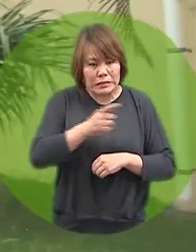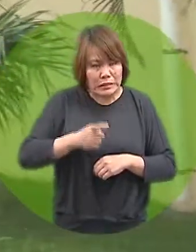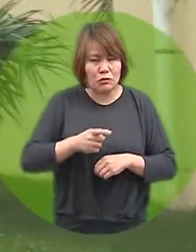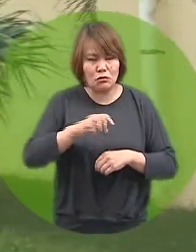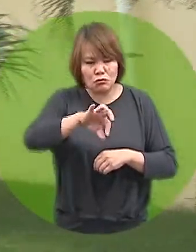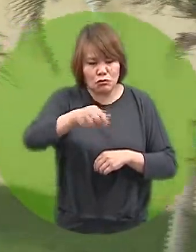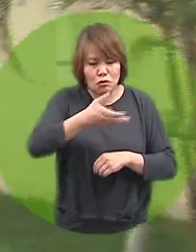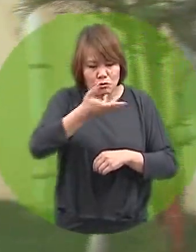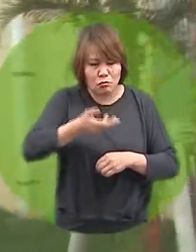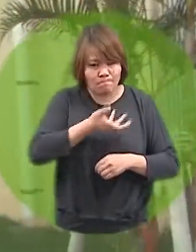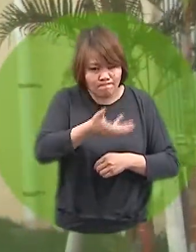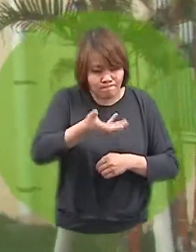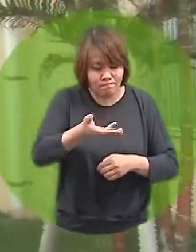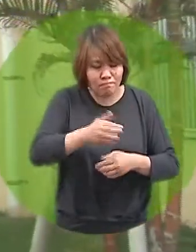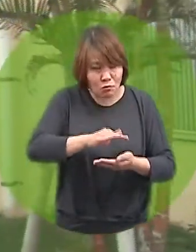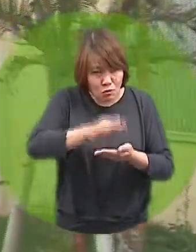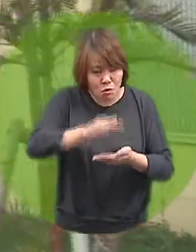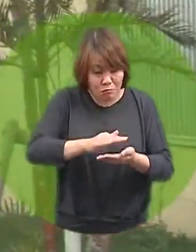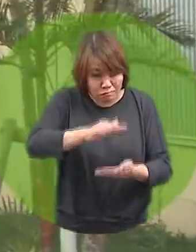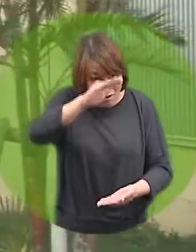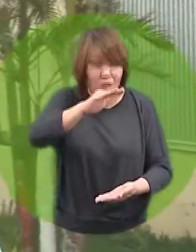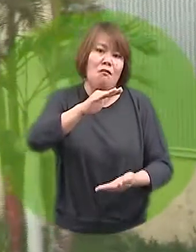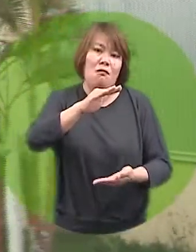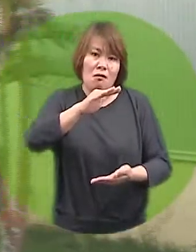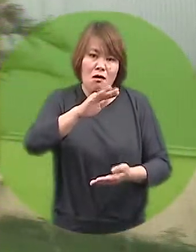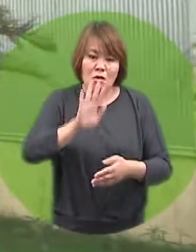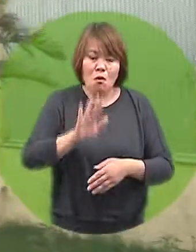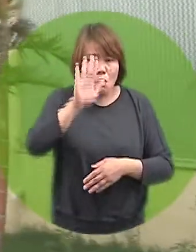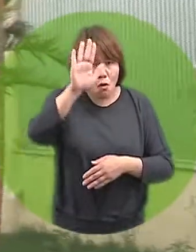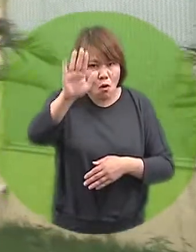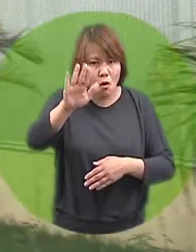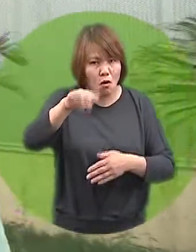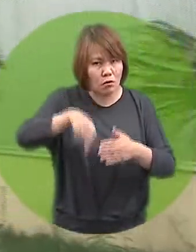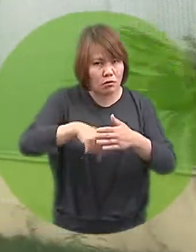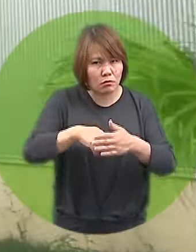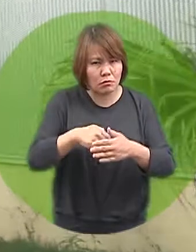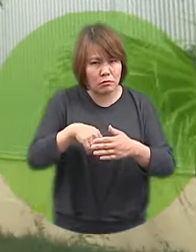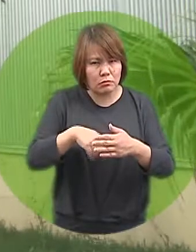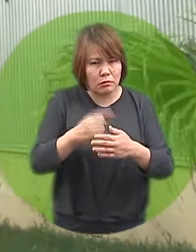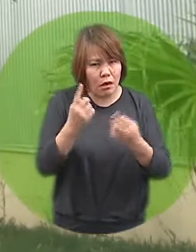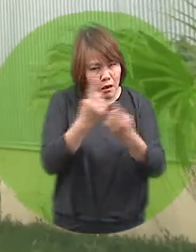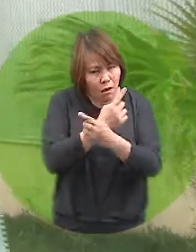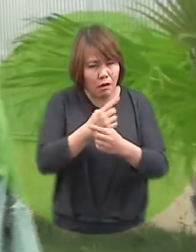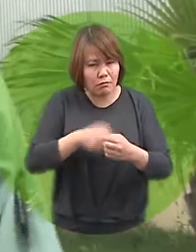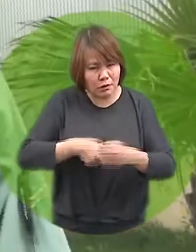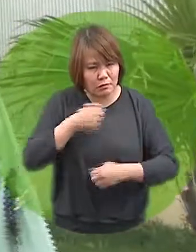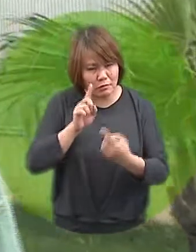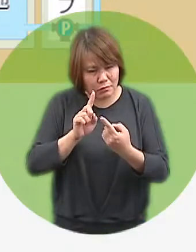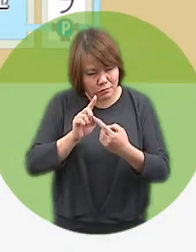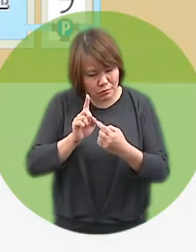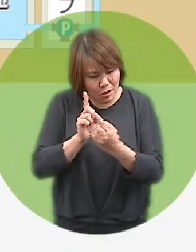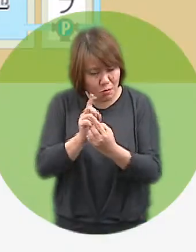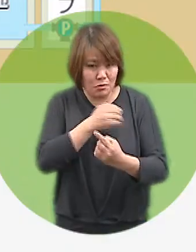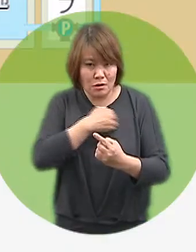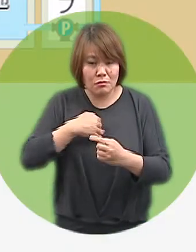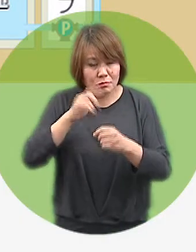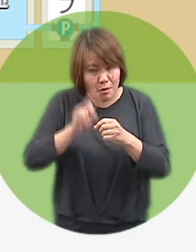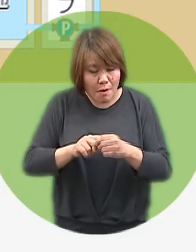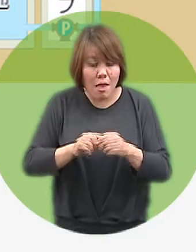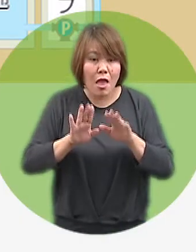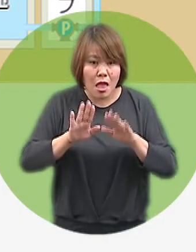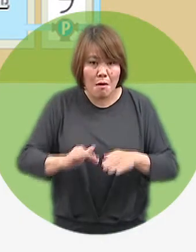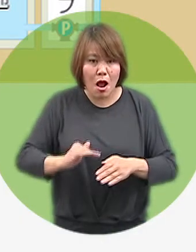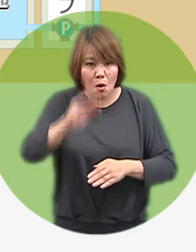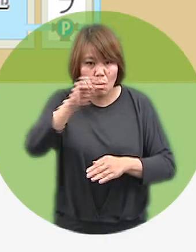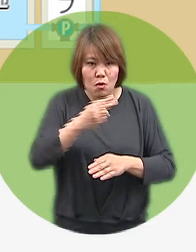水道水の供給量が大幅に増えたほか、今後水源の水質変化にも適切に対応できるように、現在高